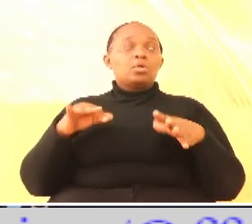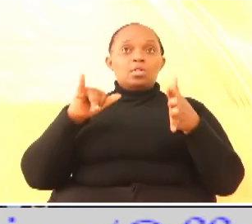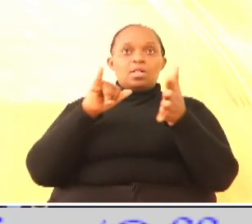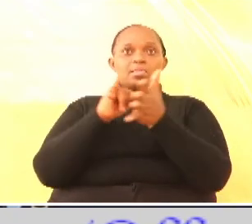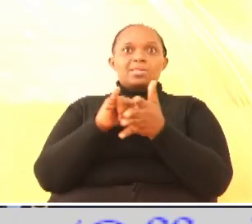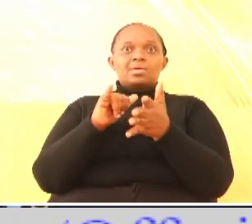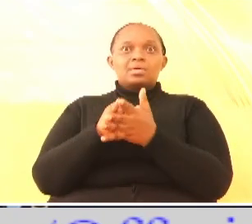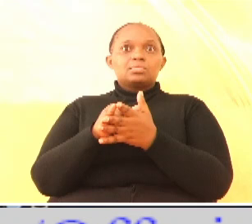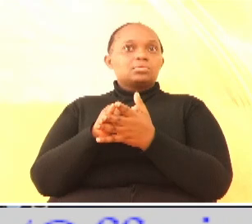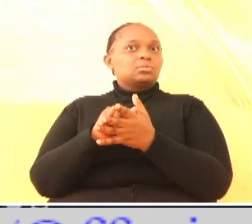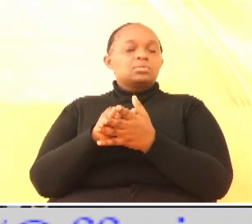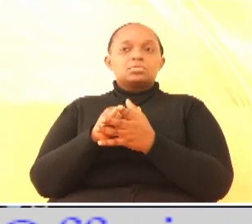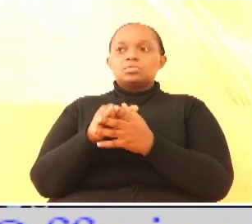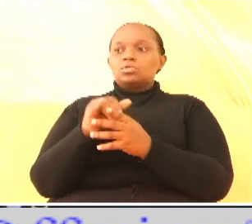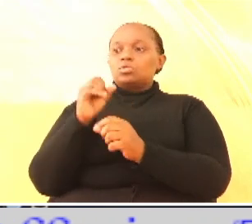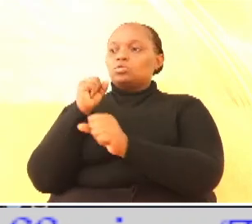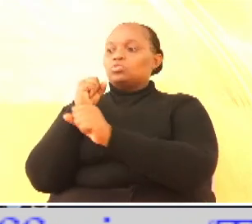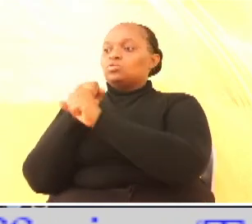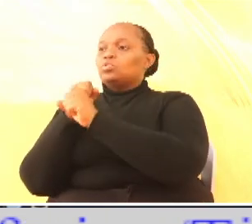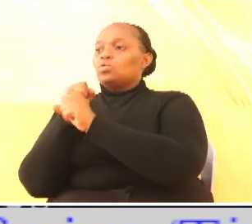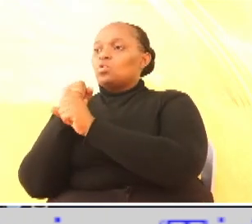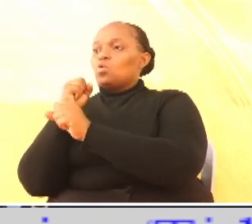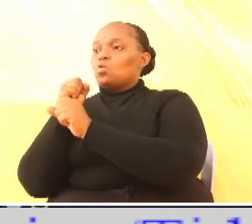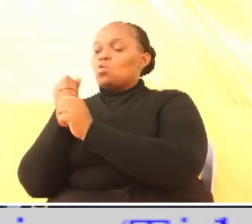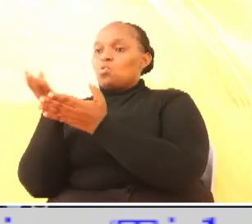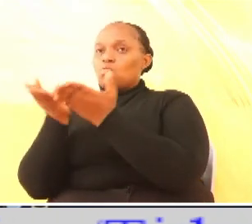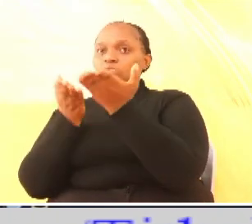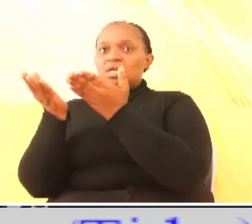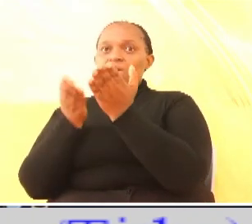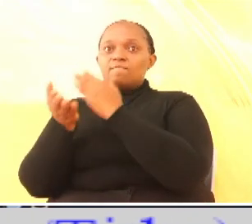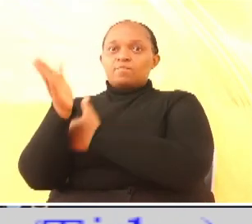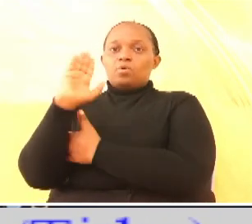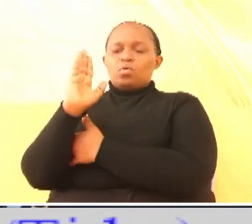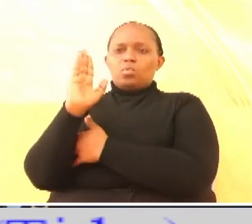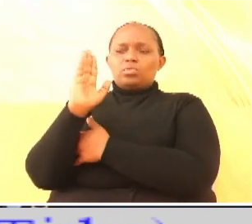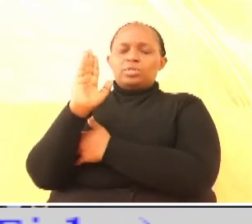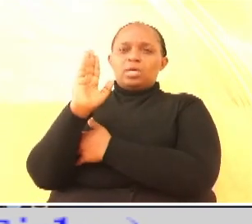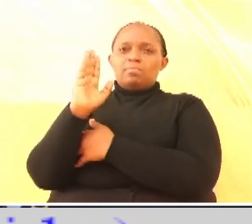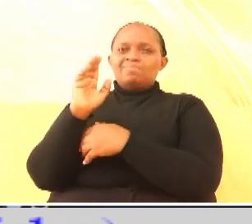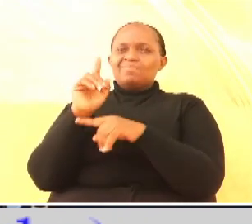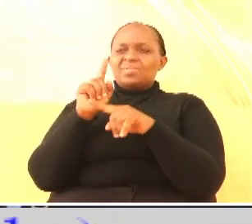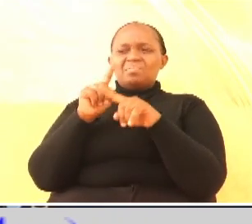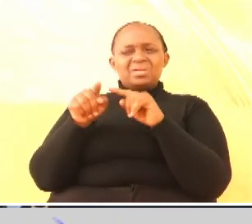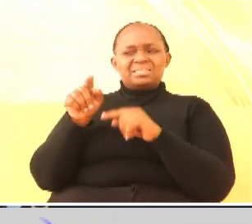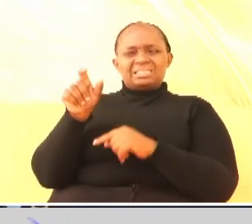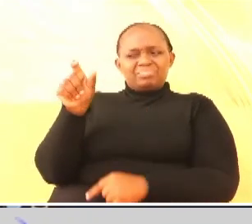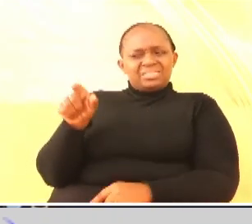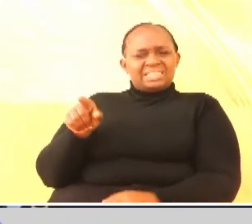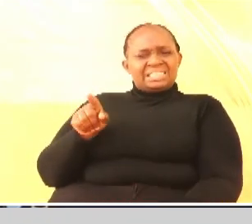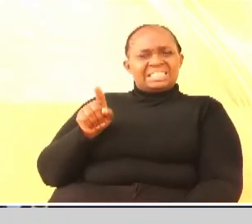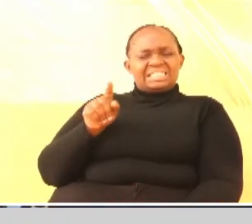wanafanya. Ndipo watu wanasema ule kiongozi ni mzuri lakini